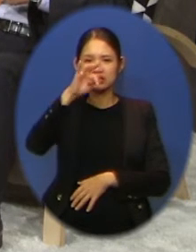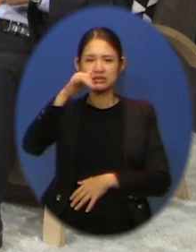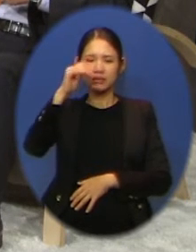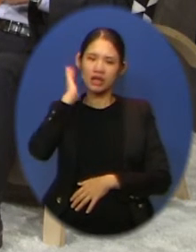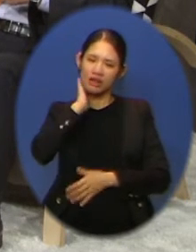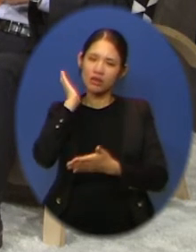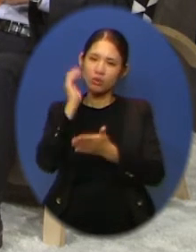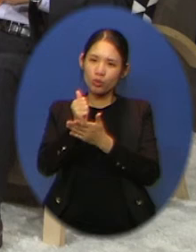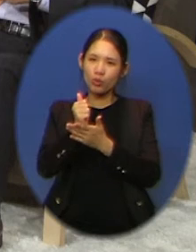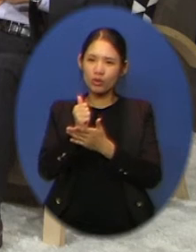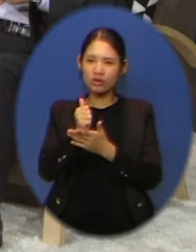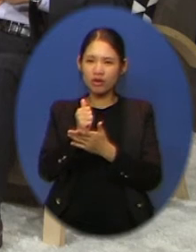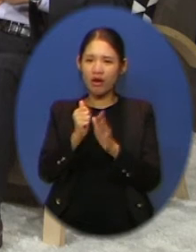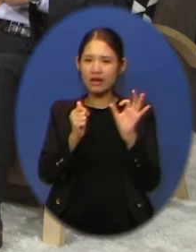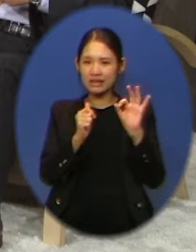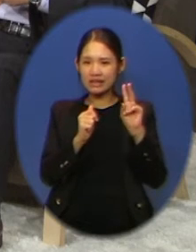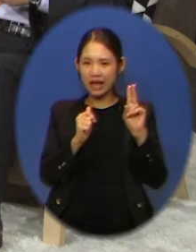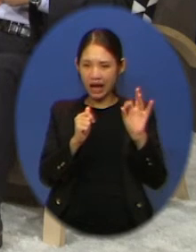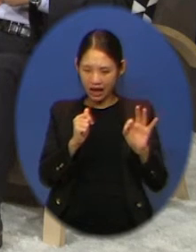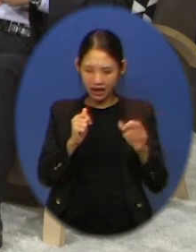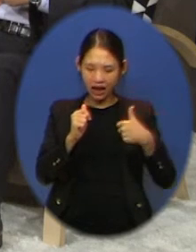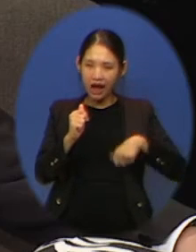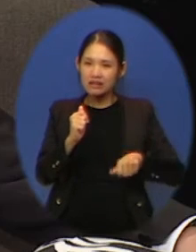들어갔었죠. 예, 그래서 예. 그 당시에 그 서대문에서